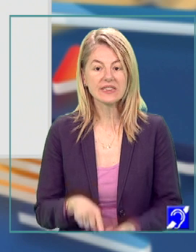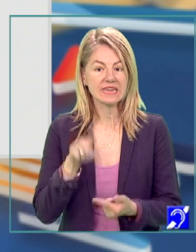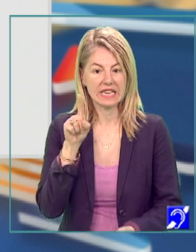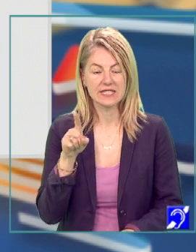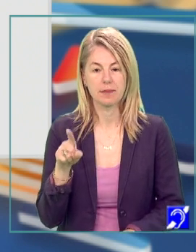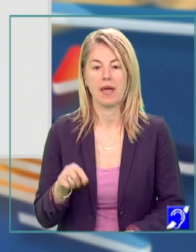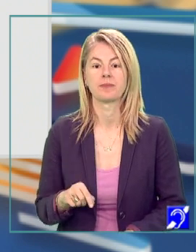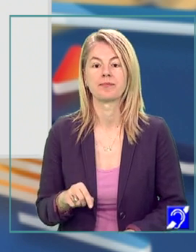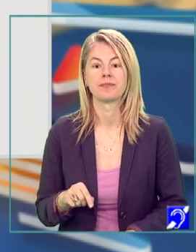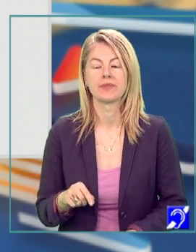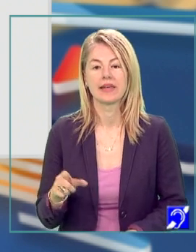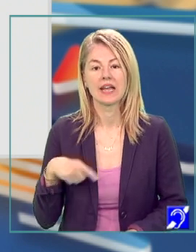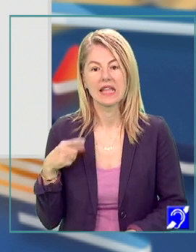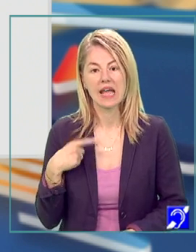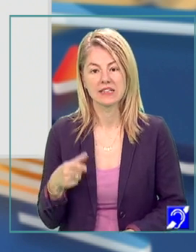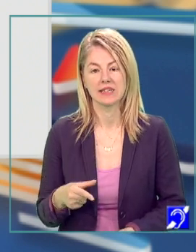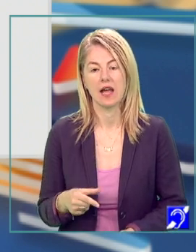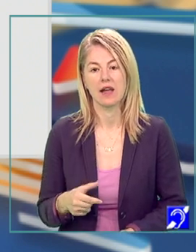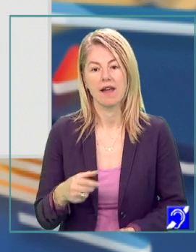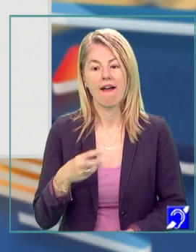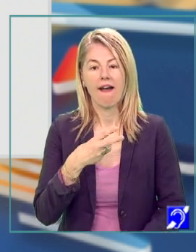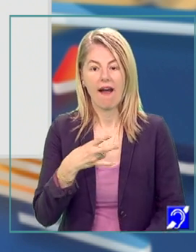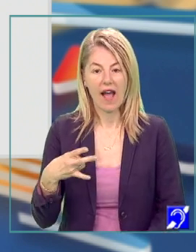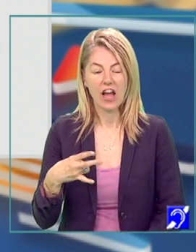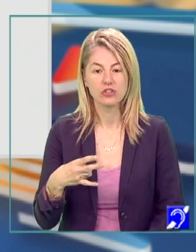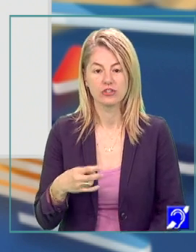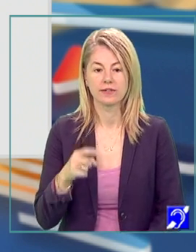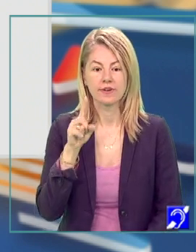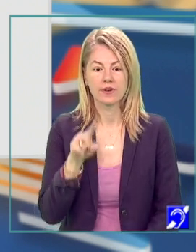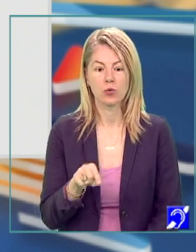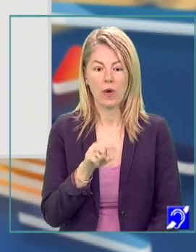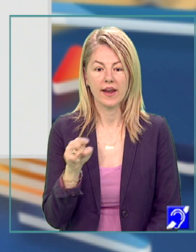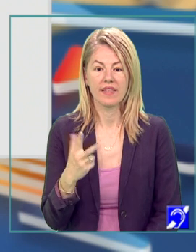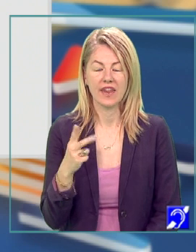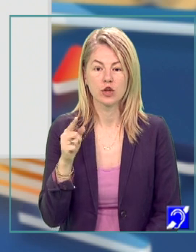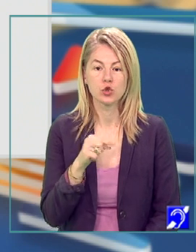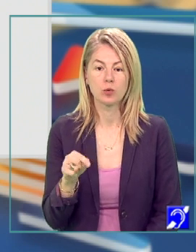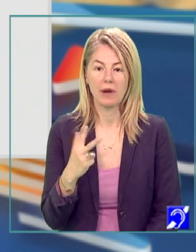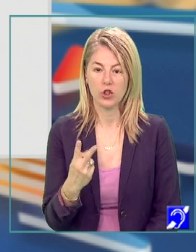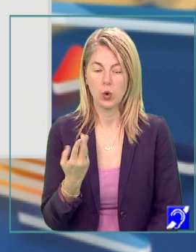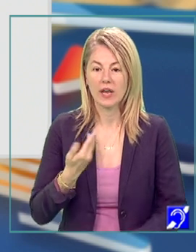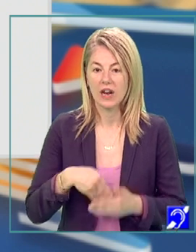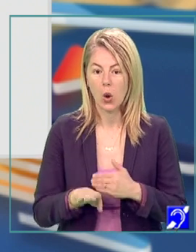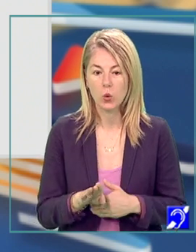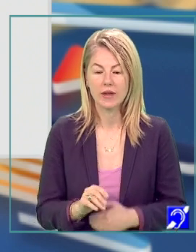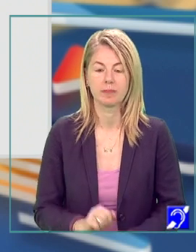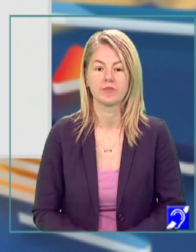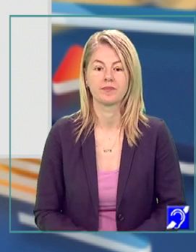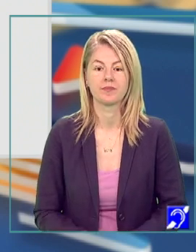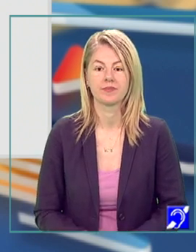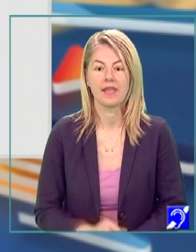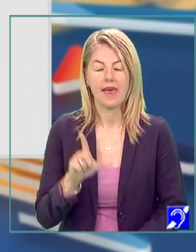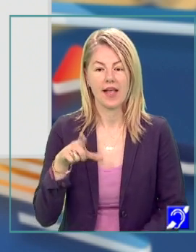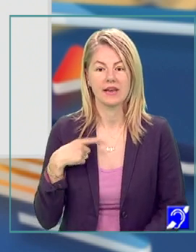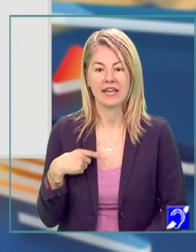înălțimea triunghiului echilateral este H egal cu L radical din 3 supra 2. Înlocuim latura, unde L